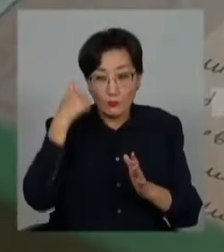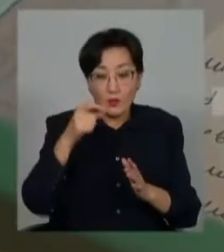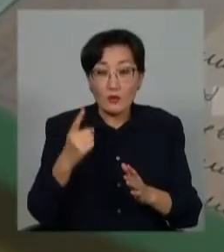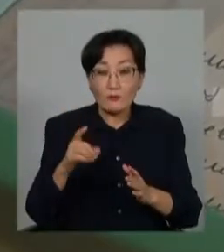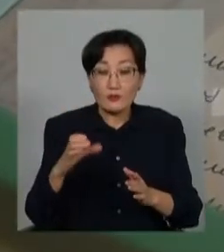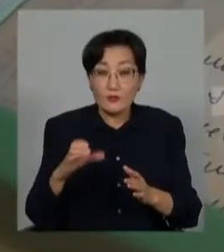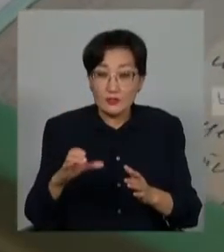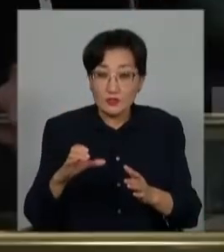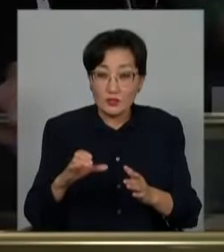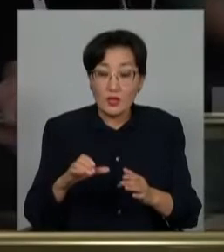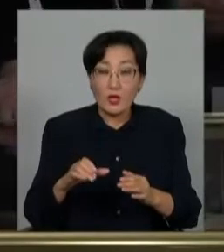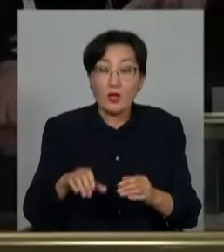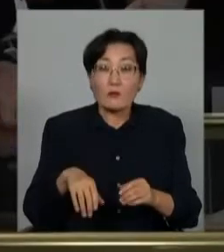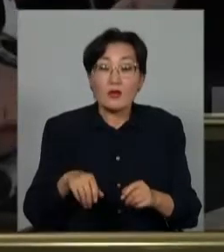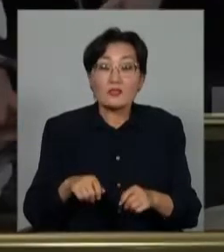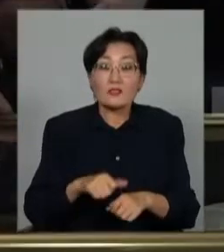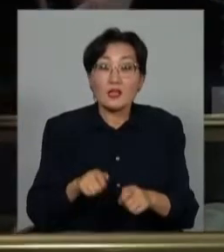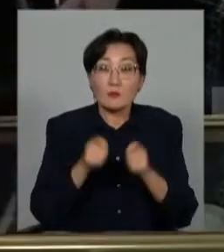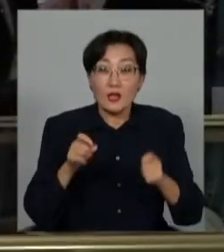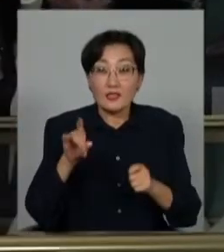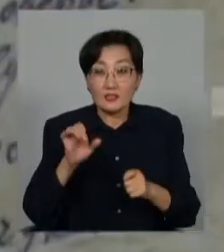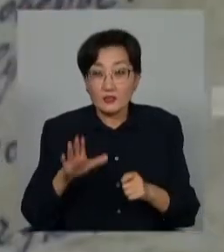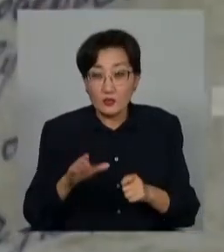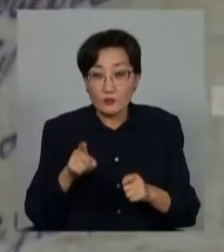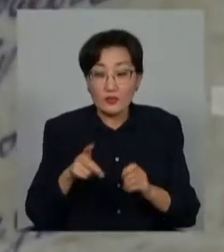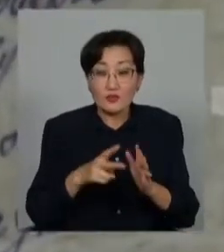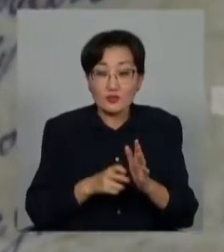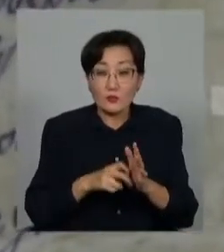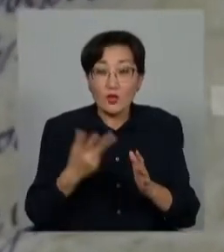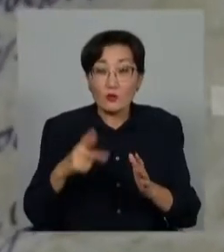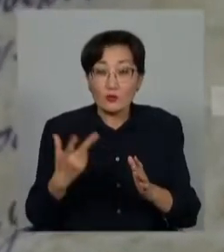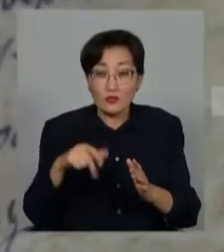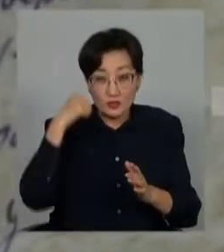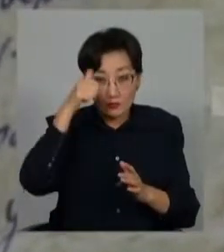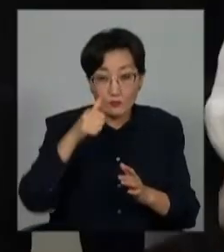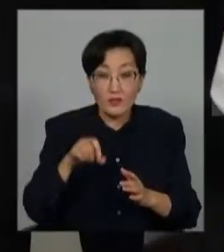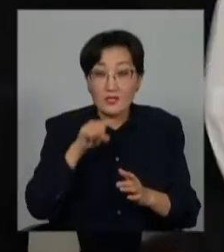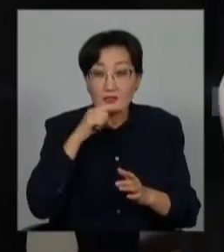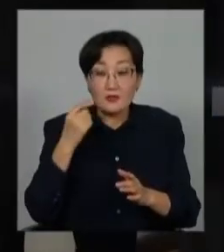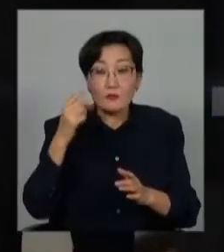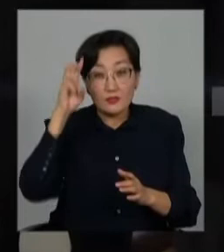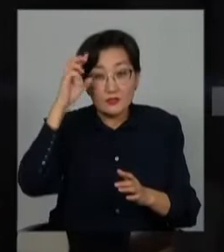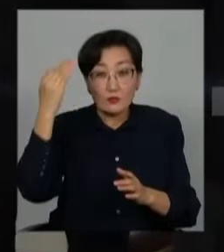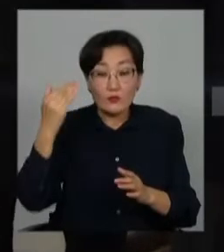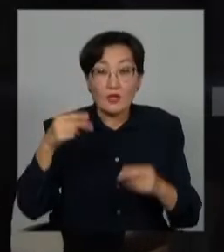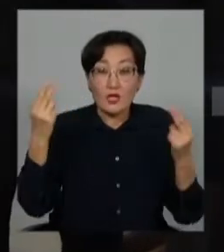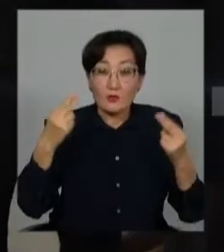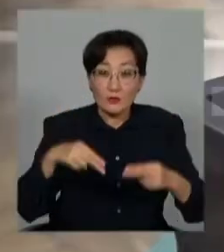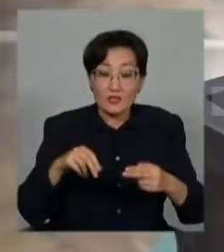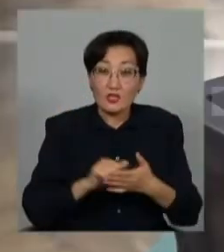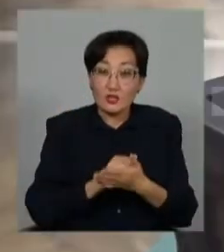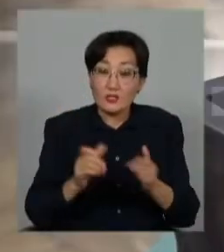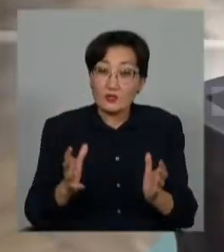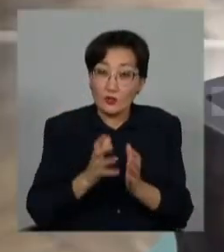1 қыркүйегінде негізі қаланған архив тіпті 1733 жылғы Ресей империясының кедендік құжатында